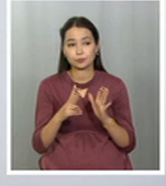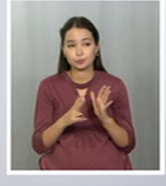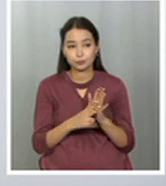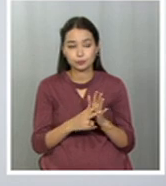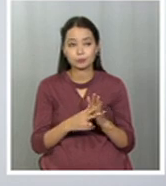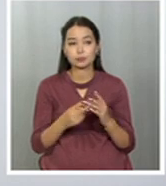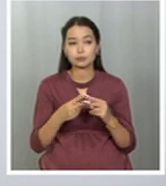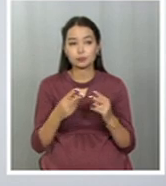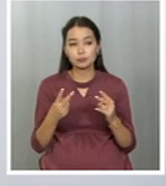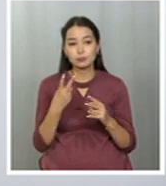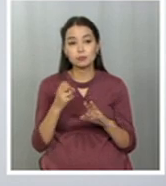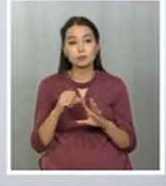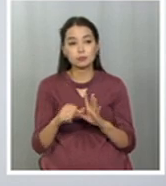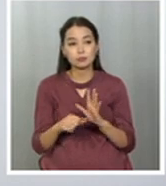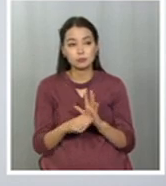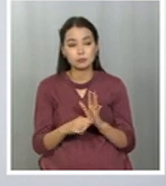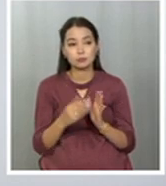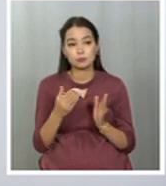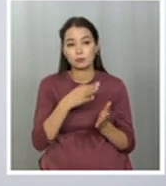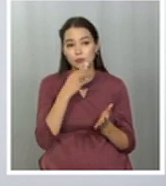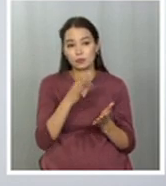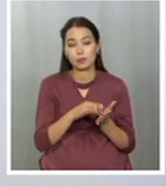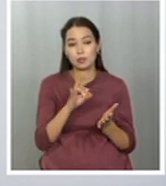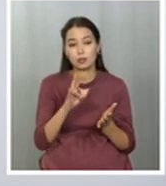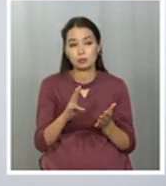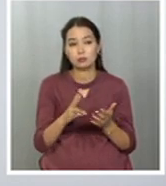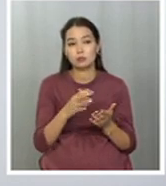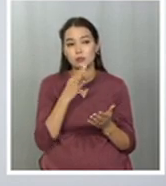тең 216. N-ді есептеу